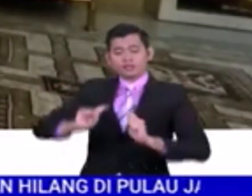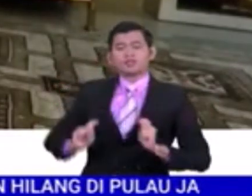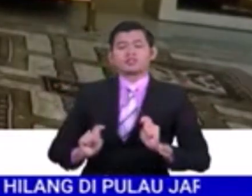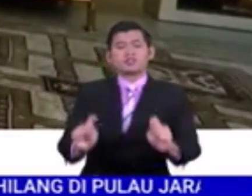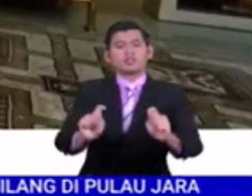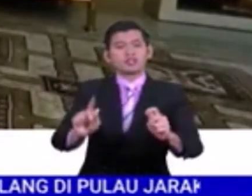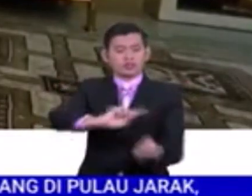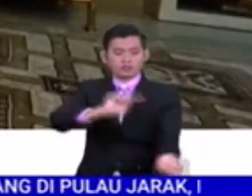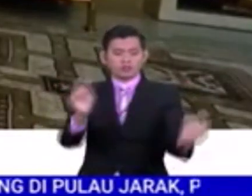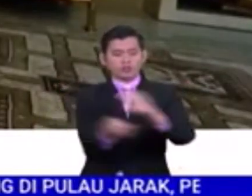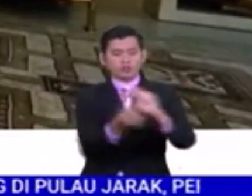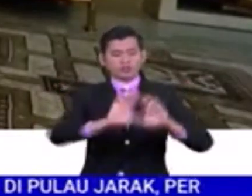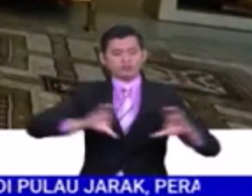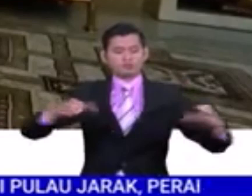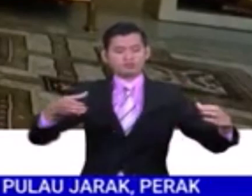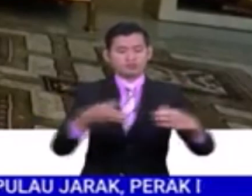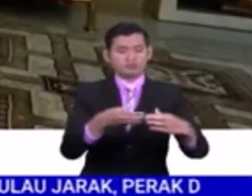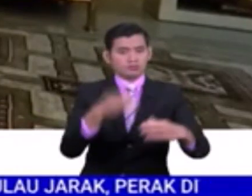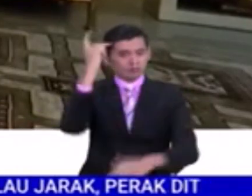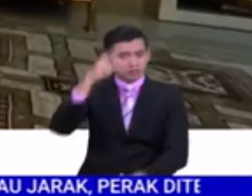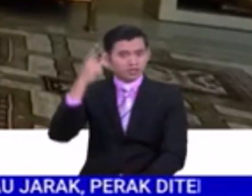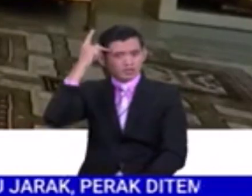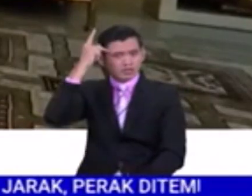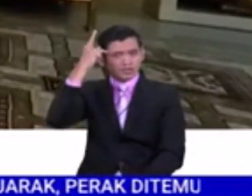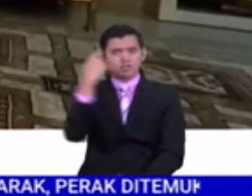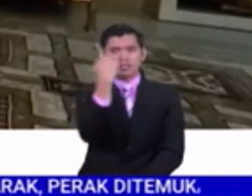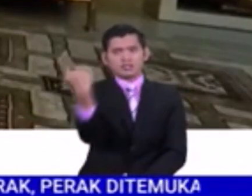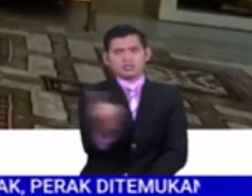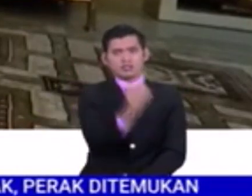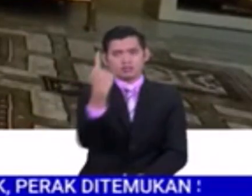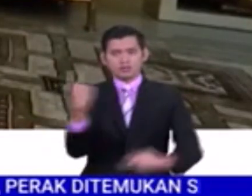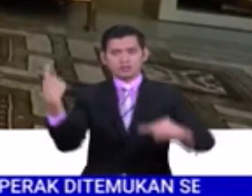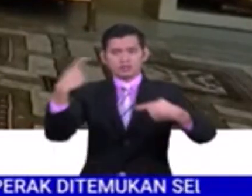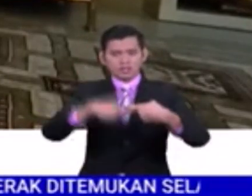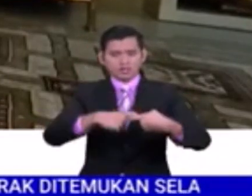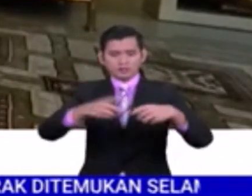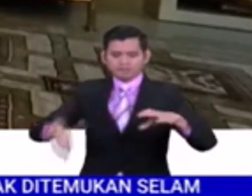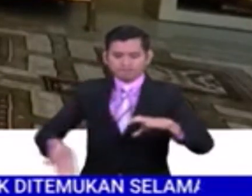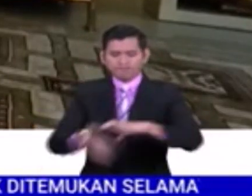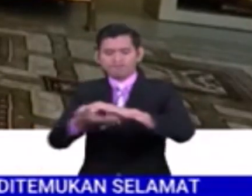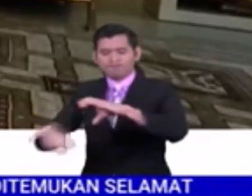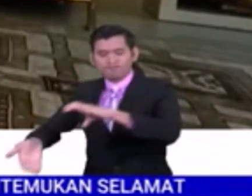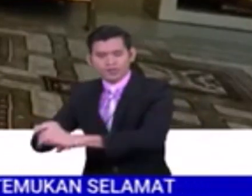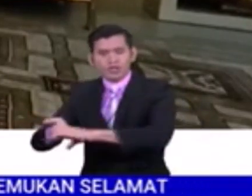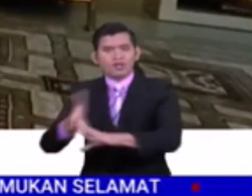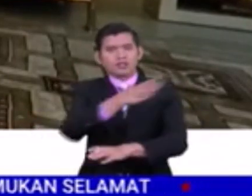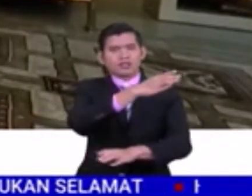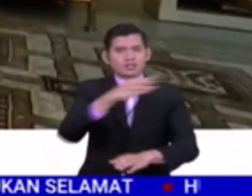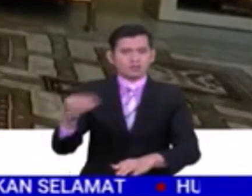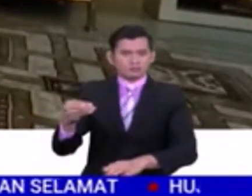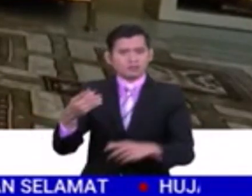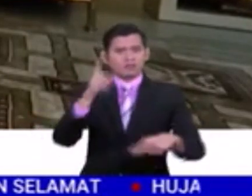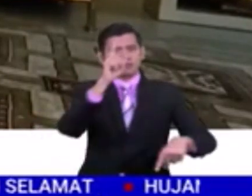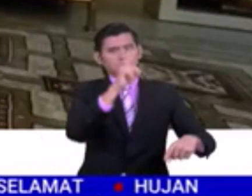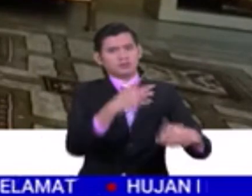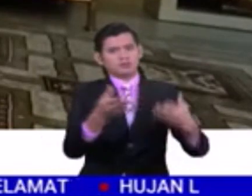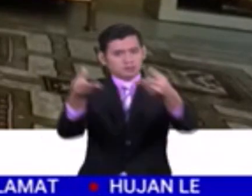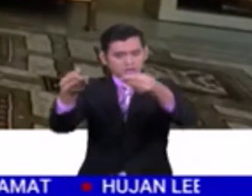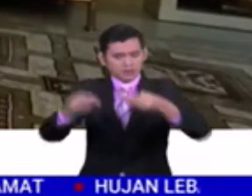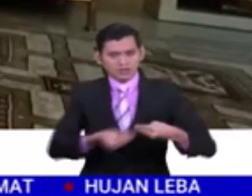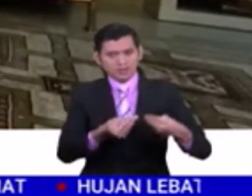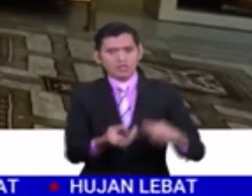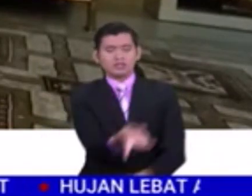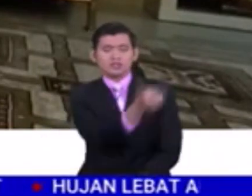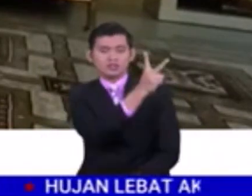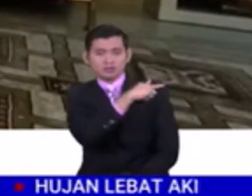tindakan-tindakan lompat parti yang berlaku ini seringkali dikaitkan dengan sogokan, rasuah atau tawaran-tawaran jawatan yang tentunya menjadikan